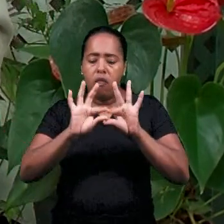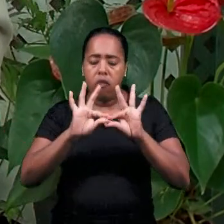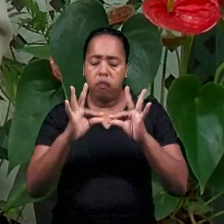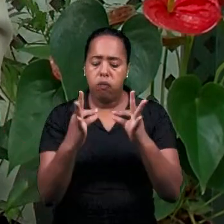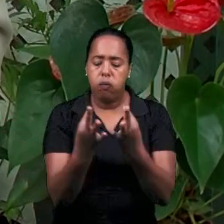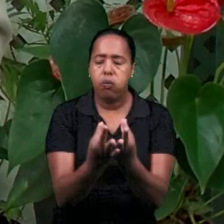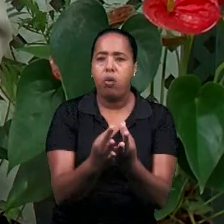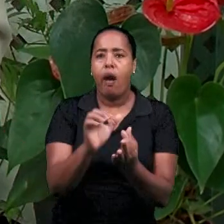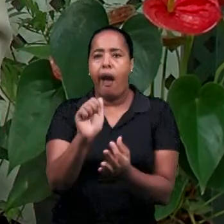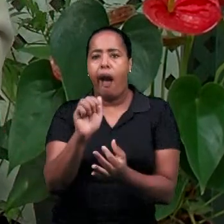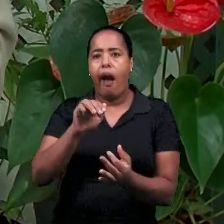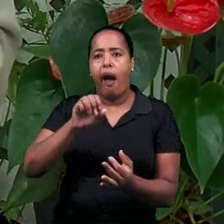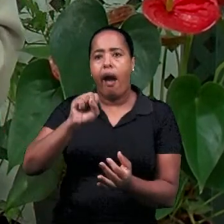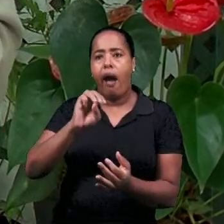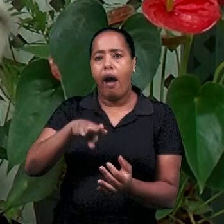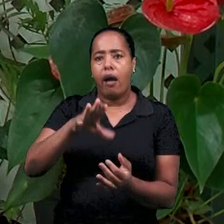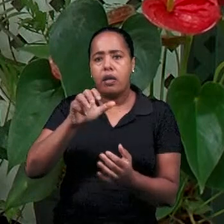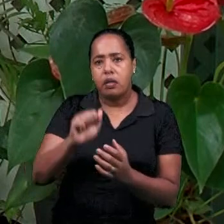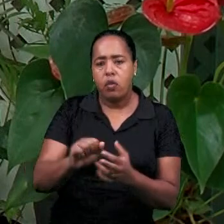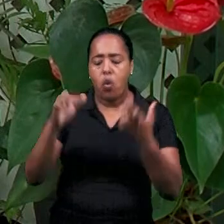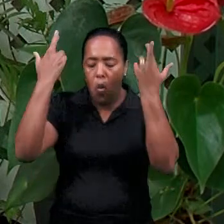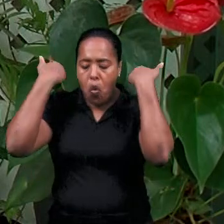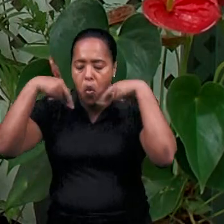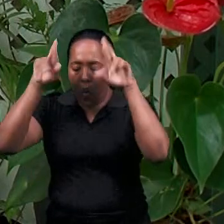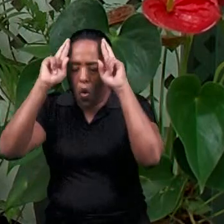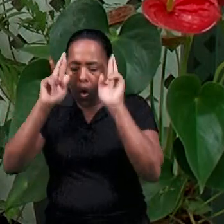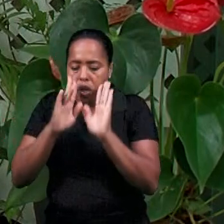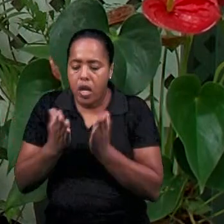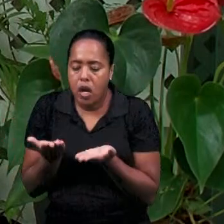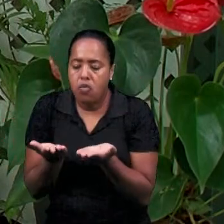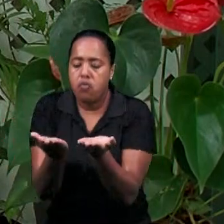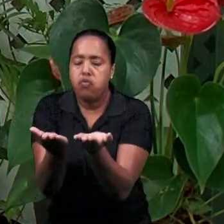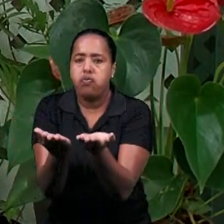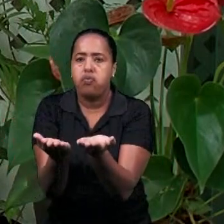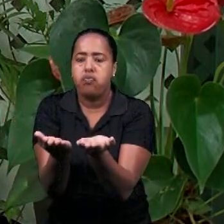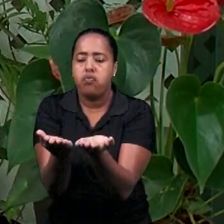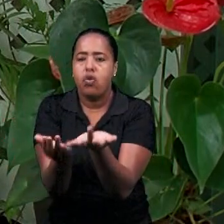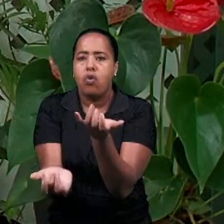levain, l'agneau cuit,